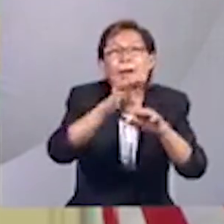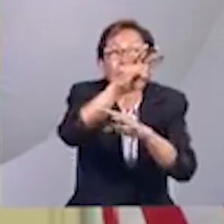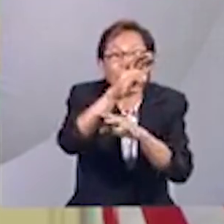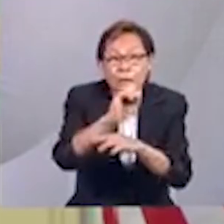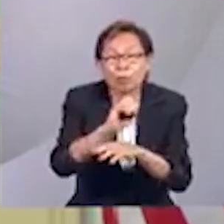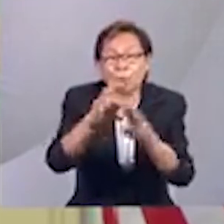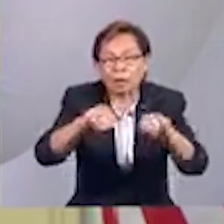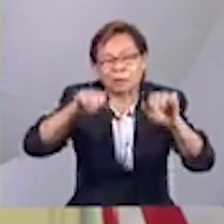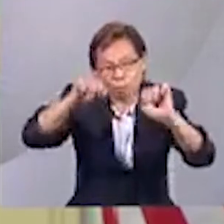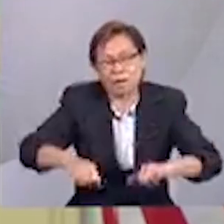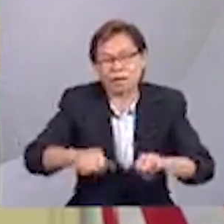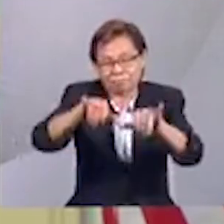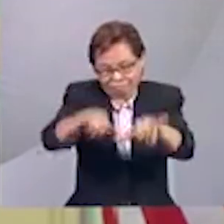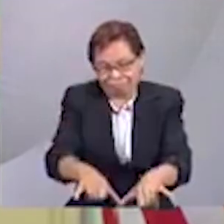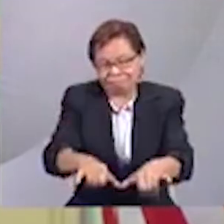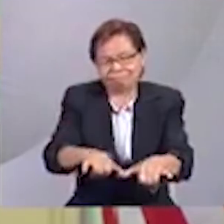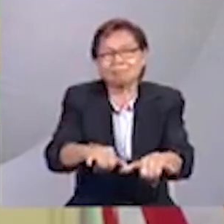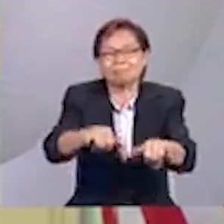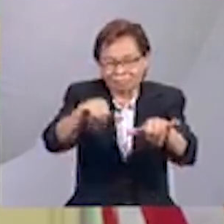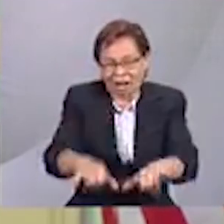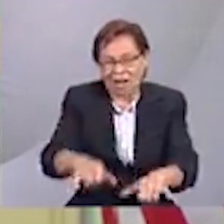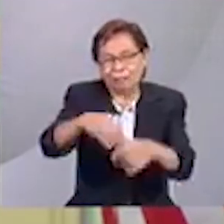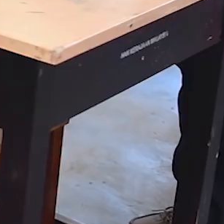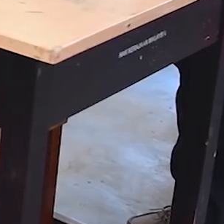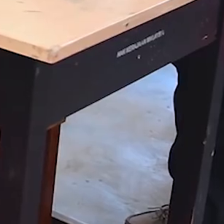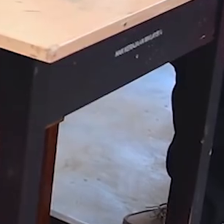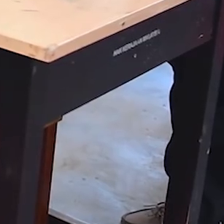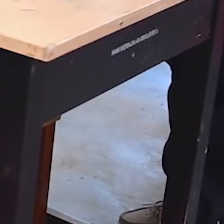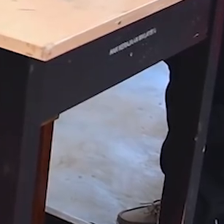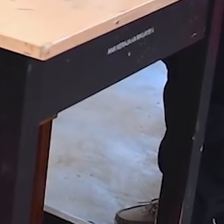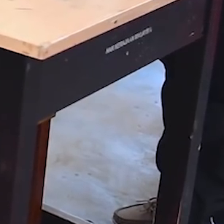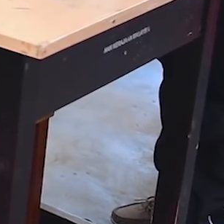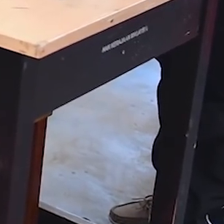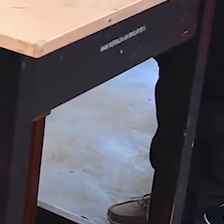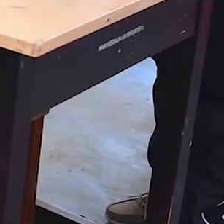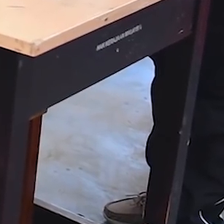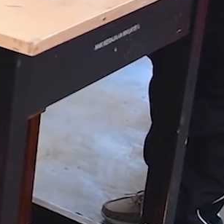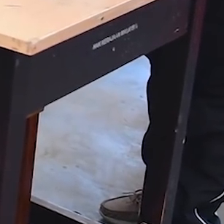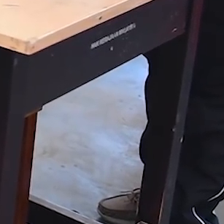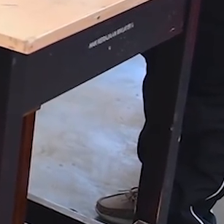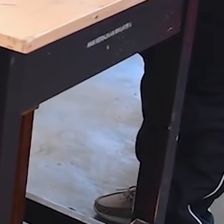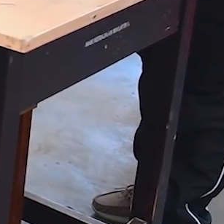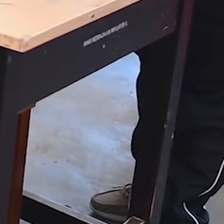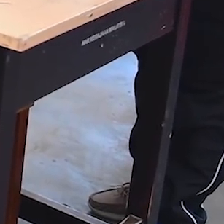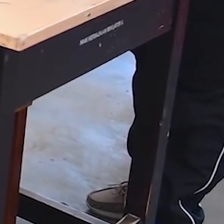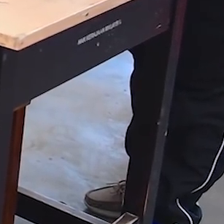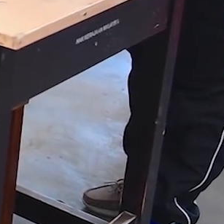40 orang boleh berada di dalam dewan tersebut dengan syarat meja-meja disusun dalam jarak 1